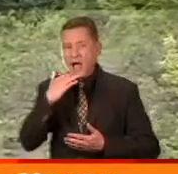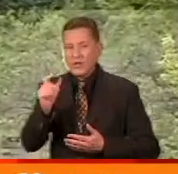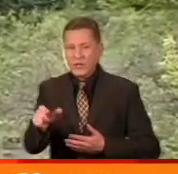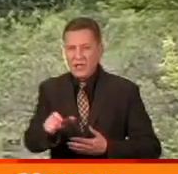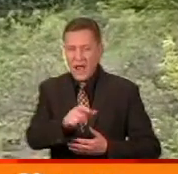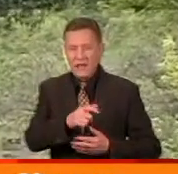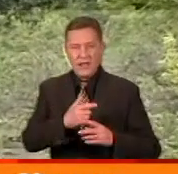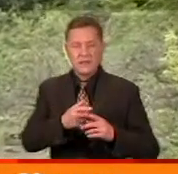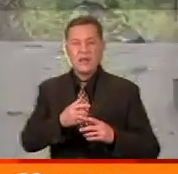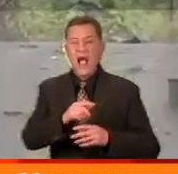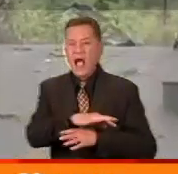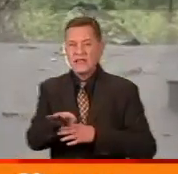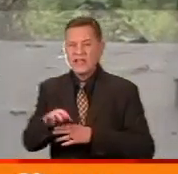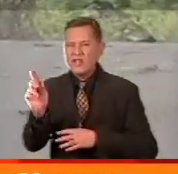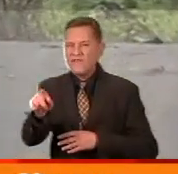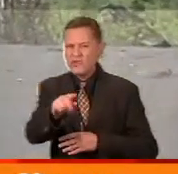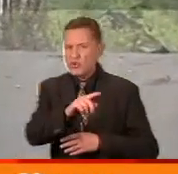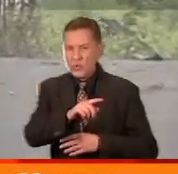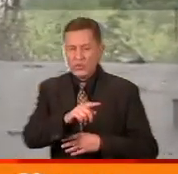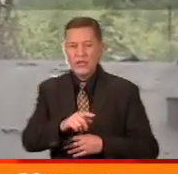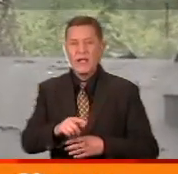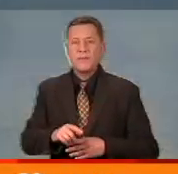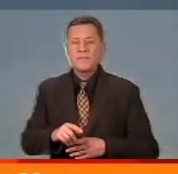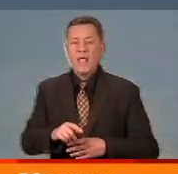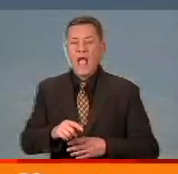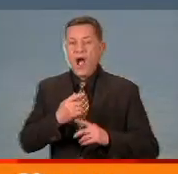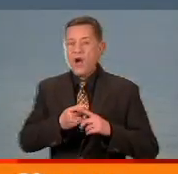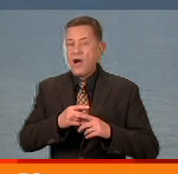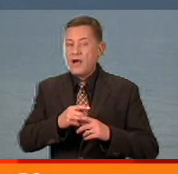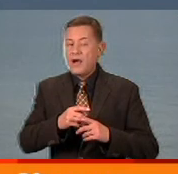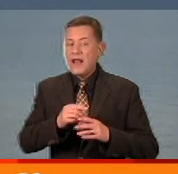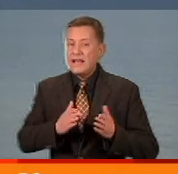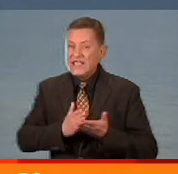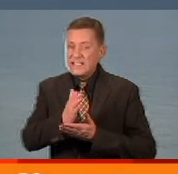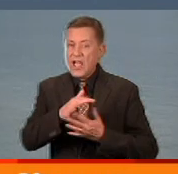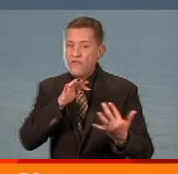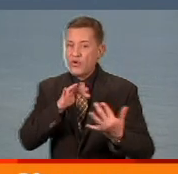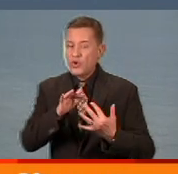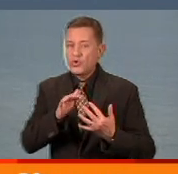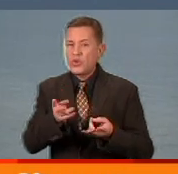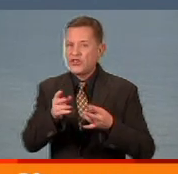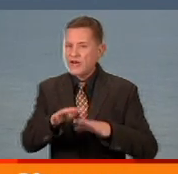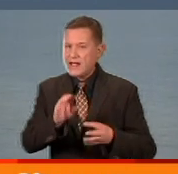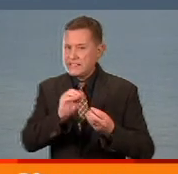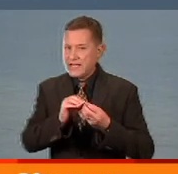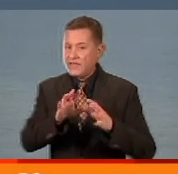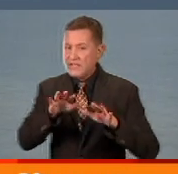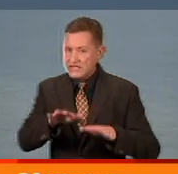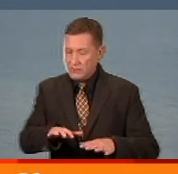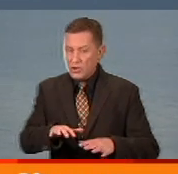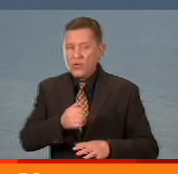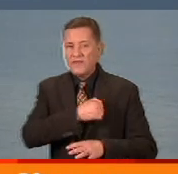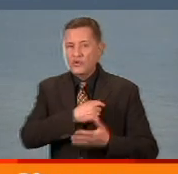Гатили всюди, але найбільше по Гнутовому та Павлополю. Утім, лінія фронту лишається незмінною. Військові підкреслюють,